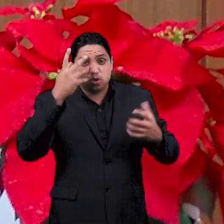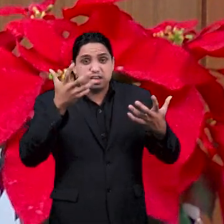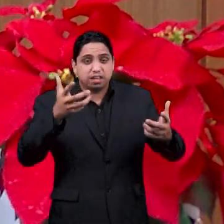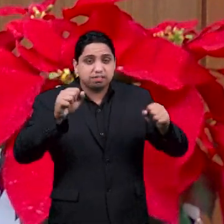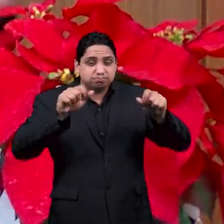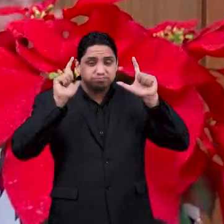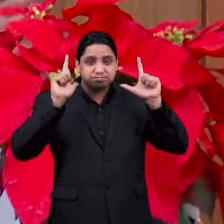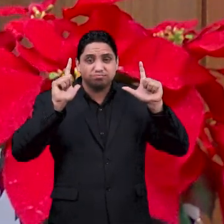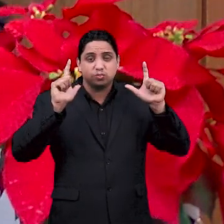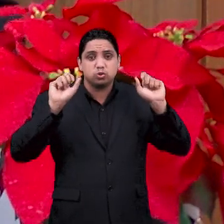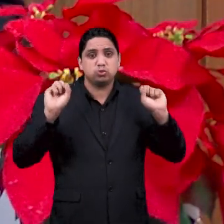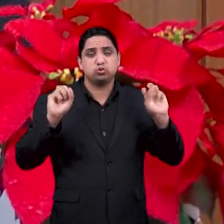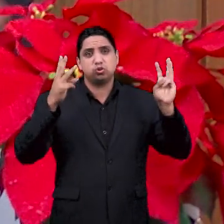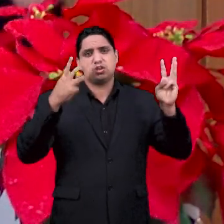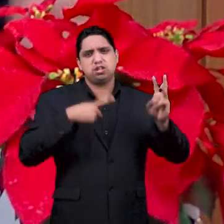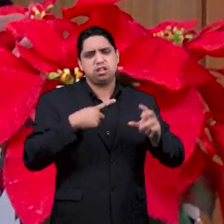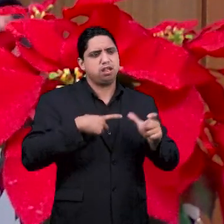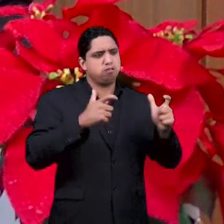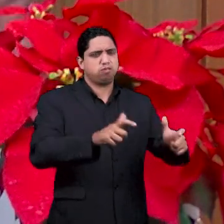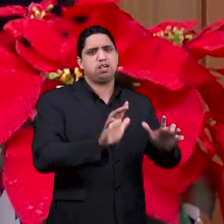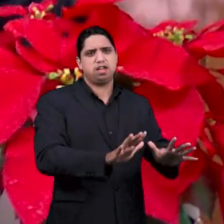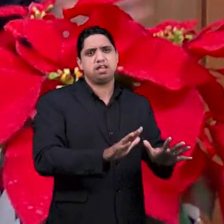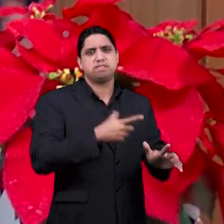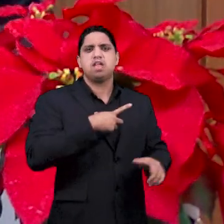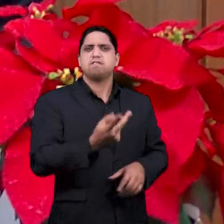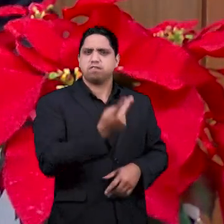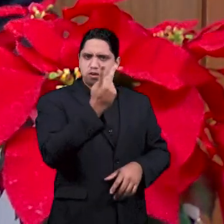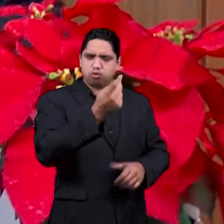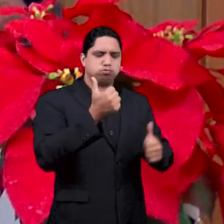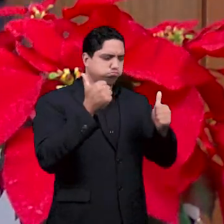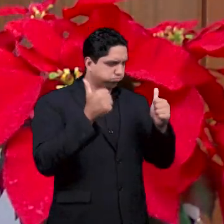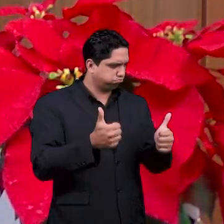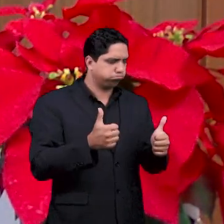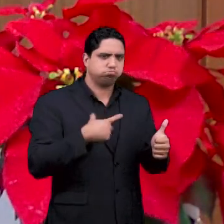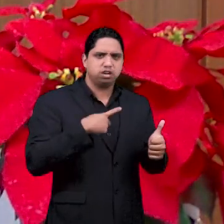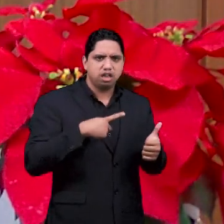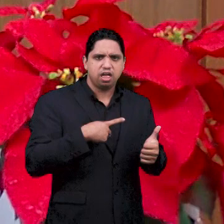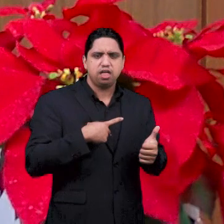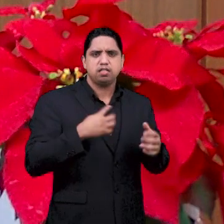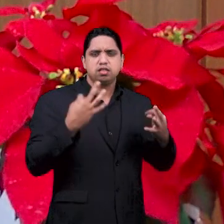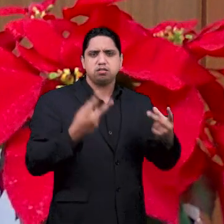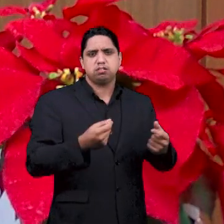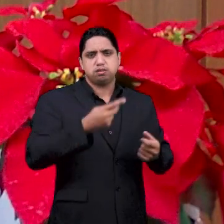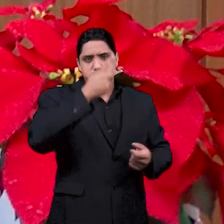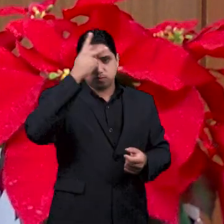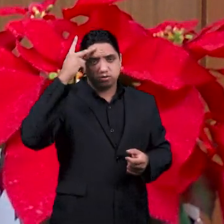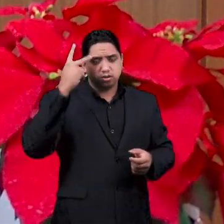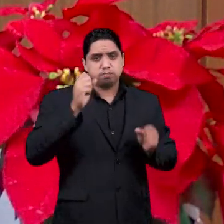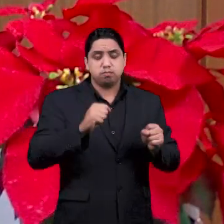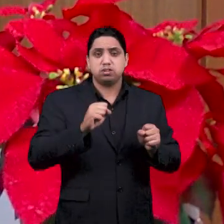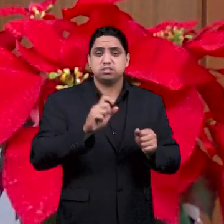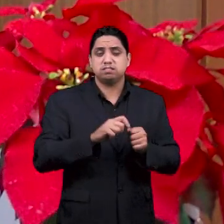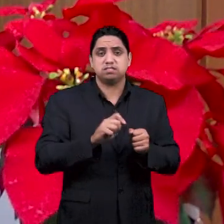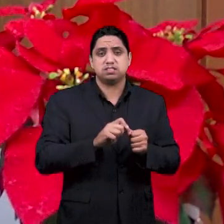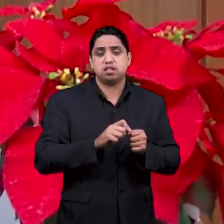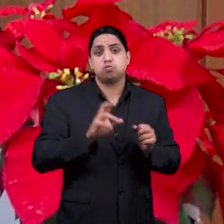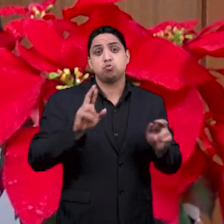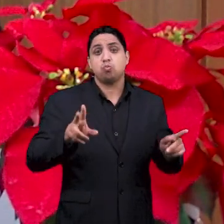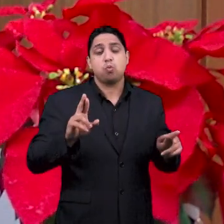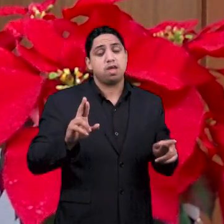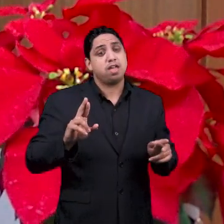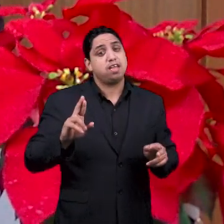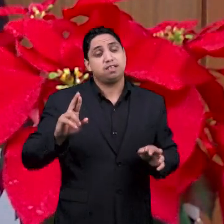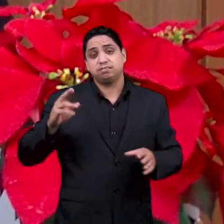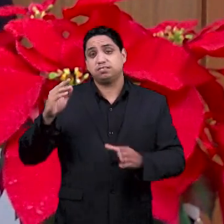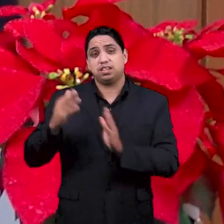пытаются артистически высказать. Это для этого, для всего есть сцена, да, для всего есть свое